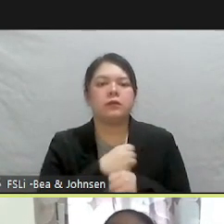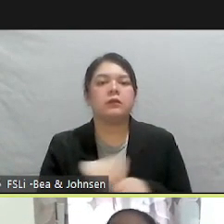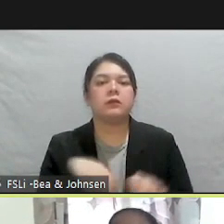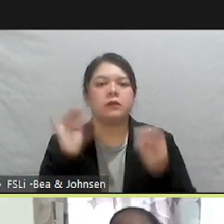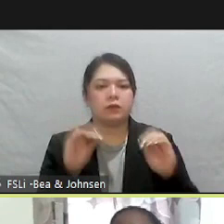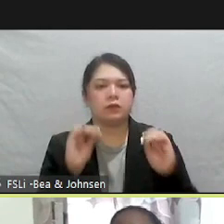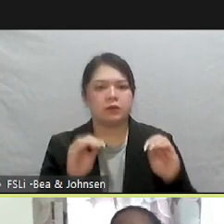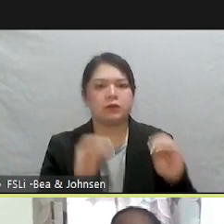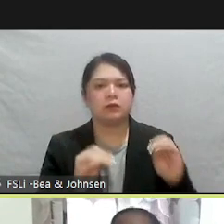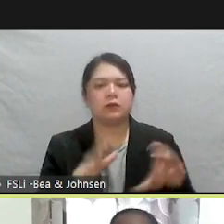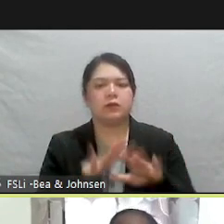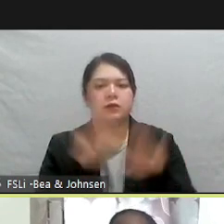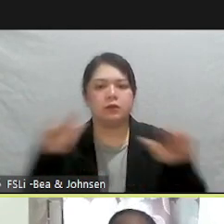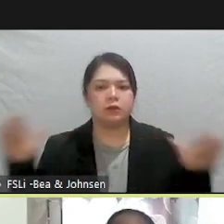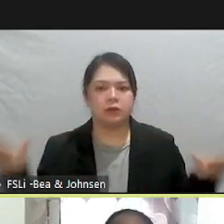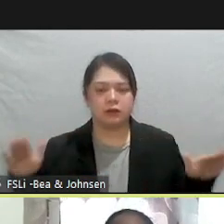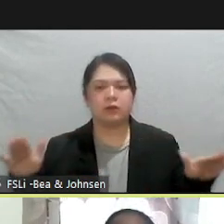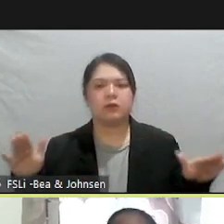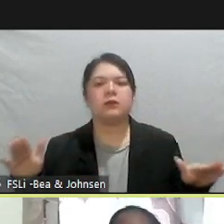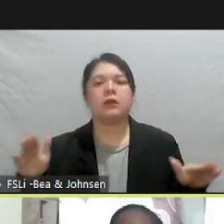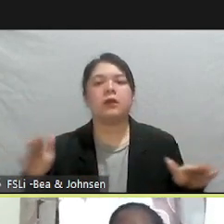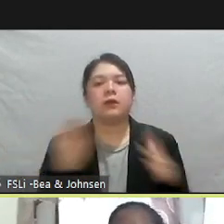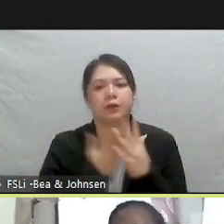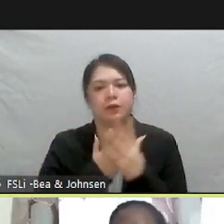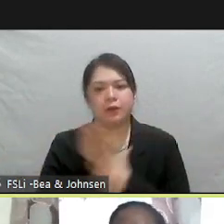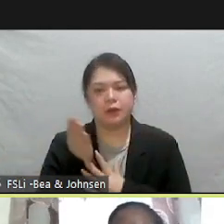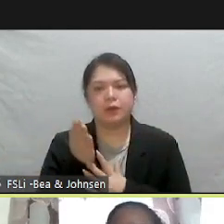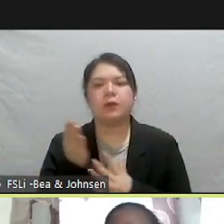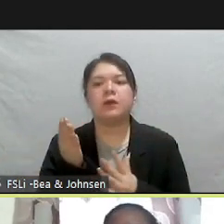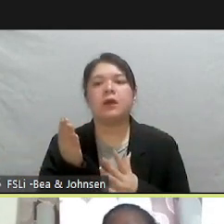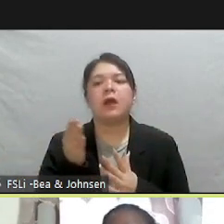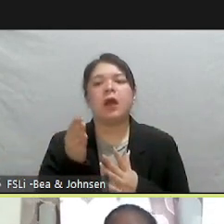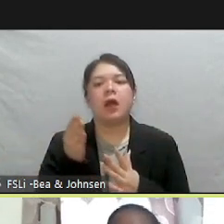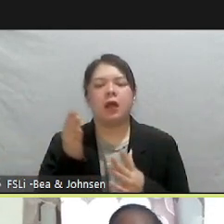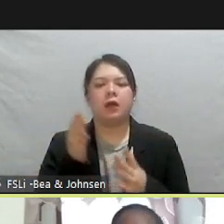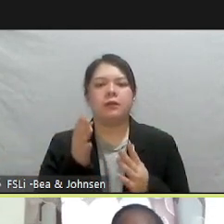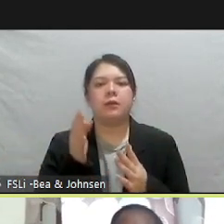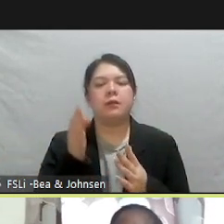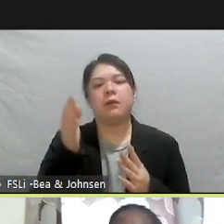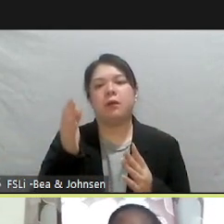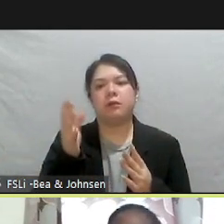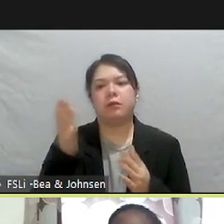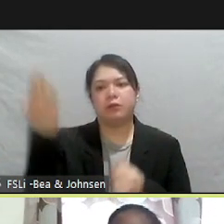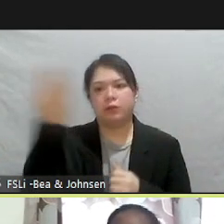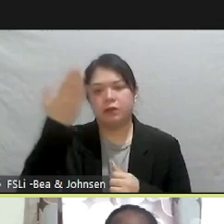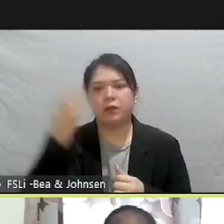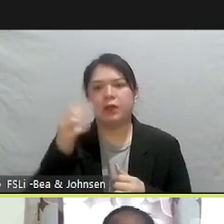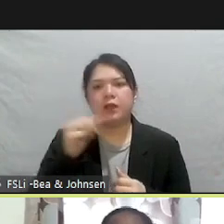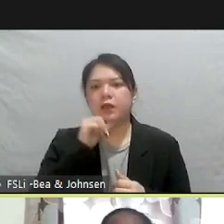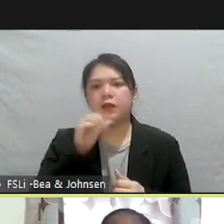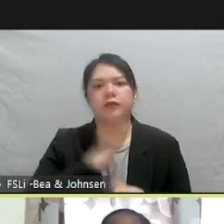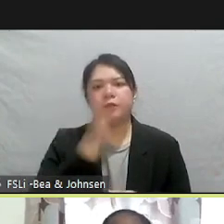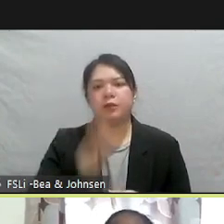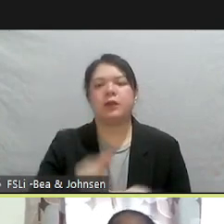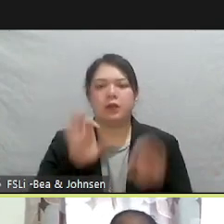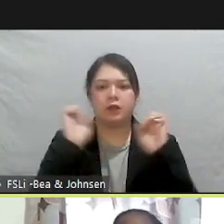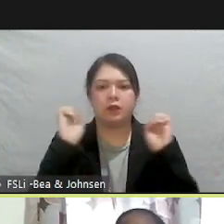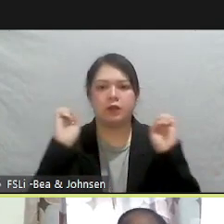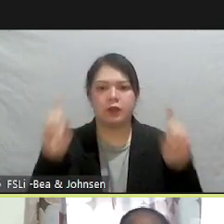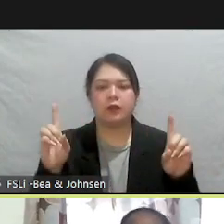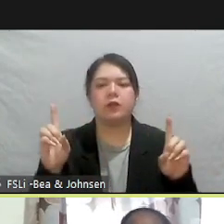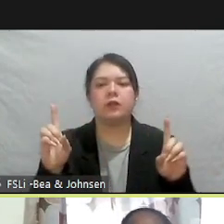po ang mga bata sa pamamagitan ng literacy. Ito po yung non-formal education, na kung